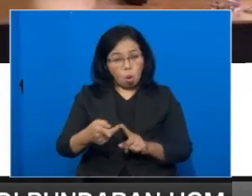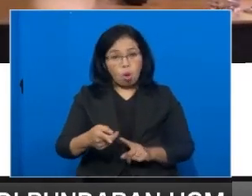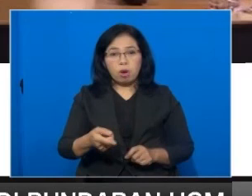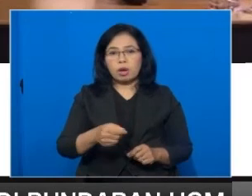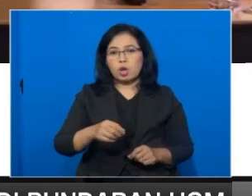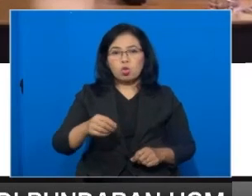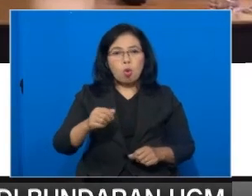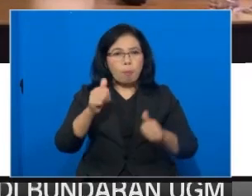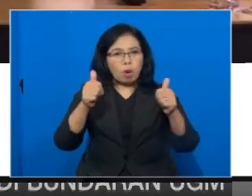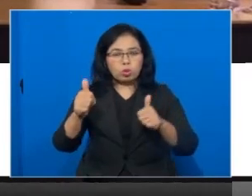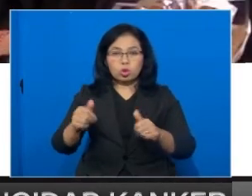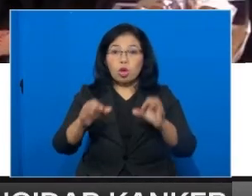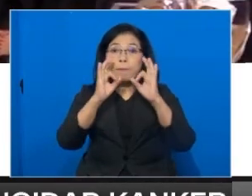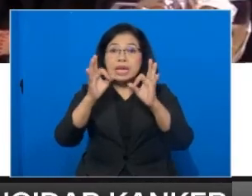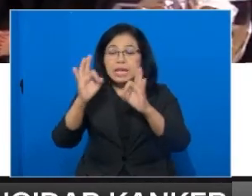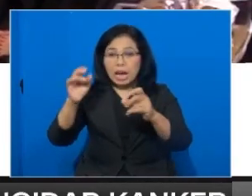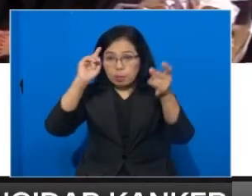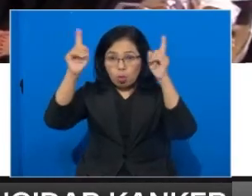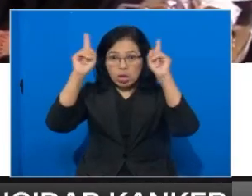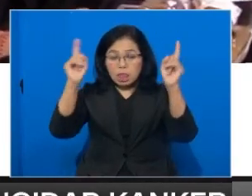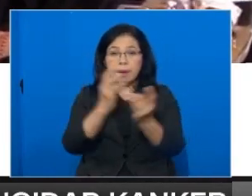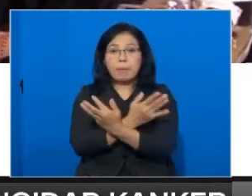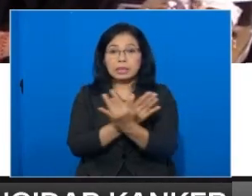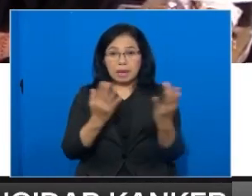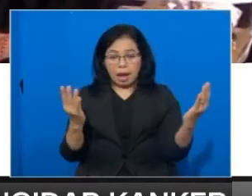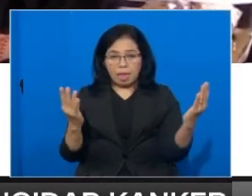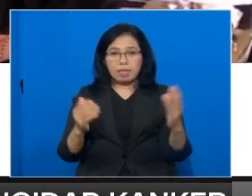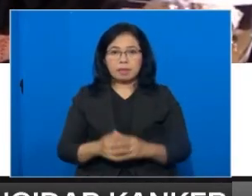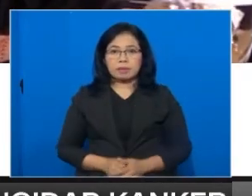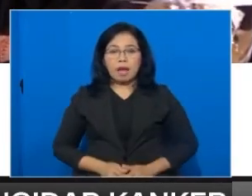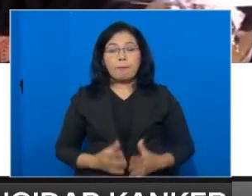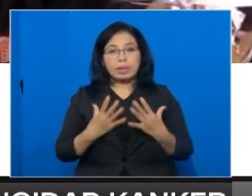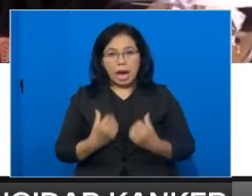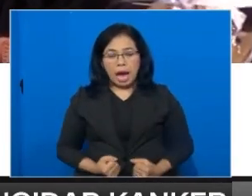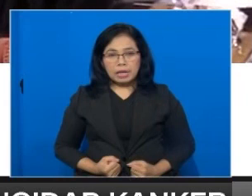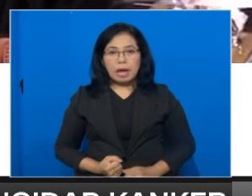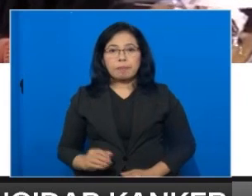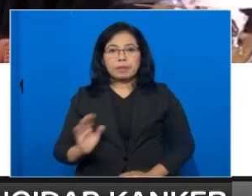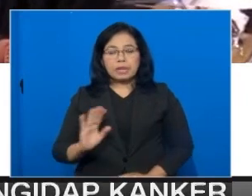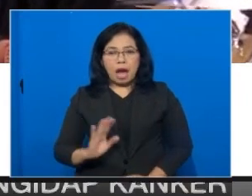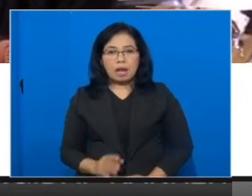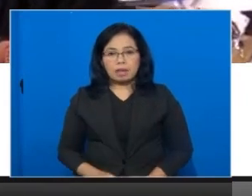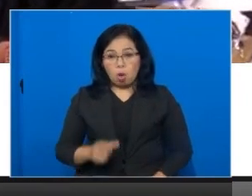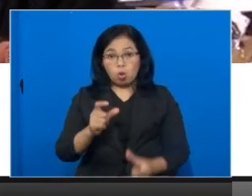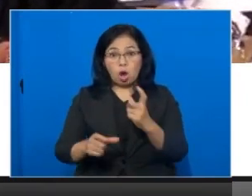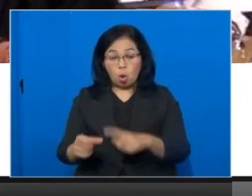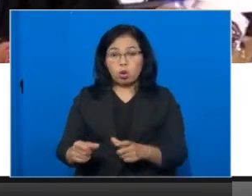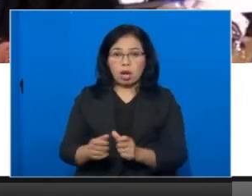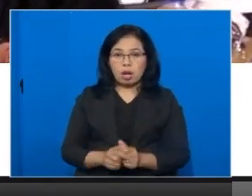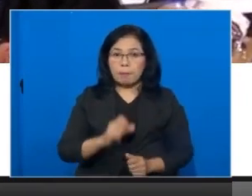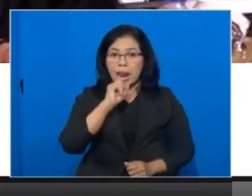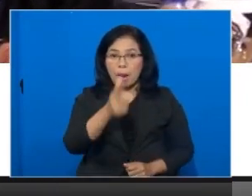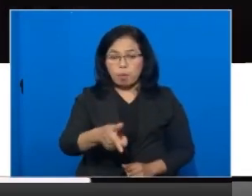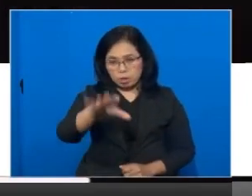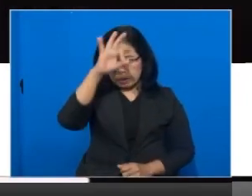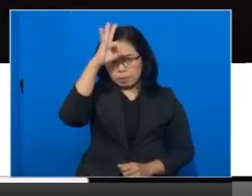pendidikan politik masyarakat todung pun berharap tidak ada pihak yang beraksi berlebihan apalagi sampai melapor ke pihak